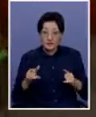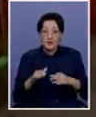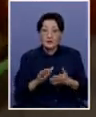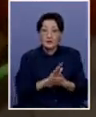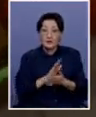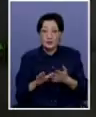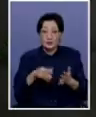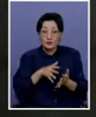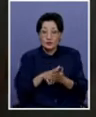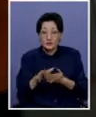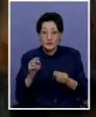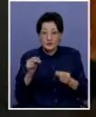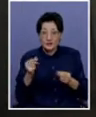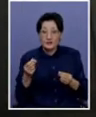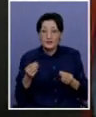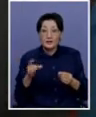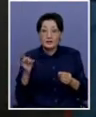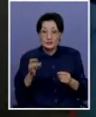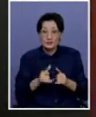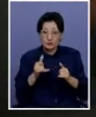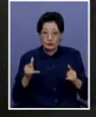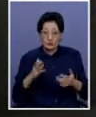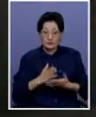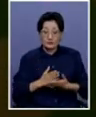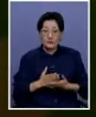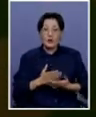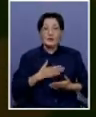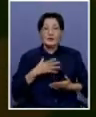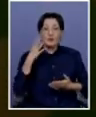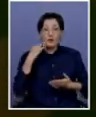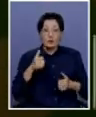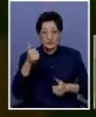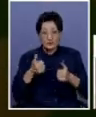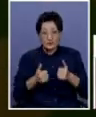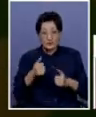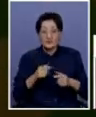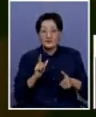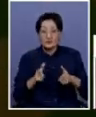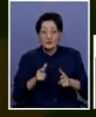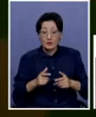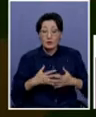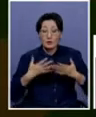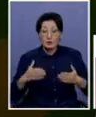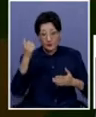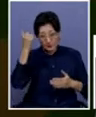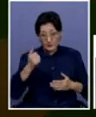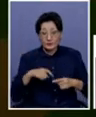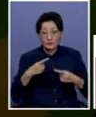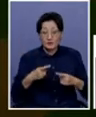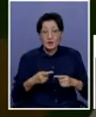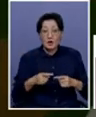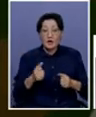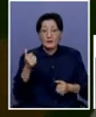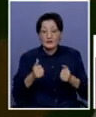қайырымдылыққа жұмсалатын қаражат көлемі де ұлғаяды. Мне бы хотелось выразить. Мен Алматы марафонға шын көңілден зор алғысымды білдіргім келеді.